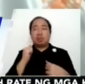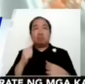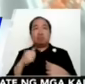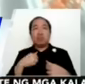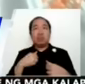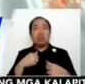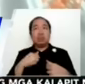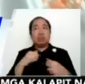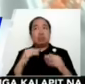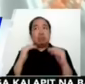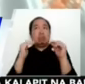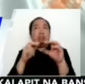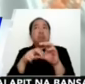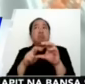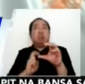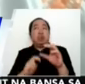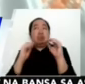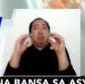sirain ko kayo lahat.